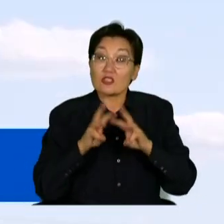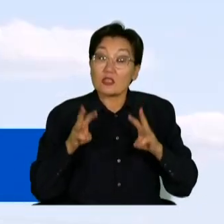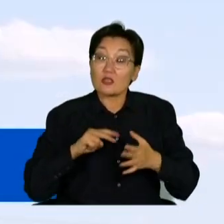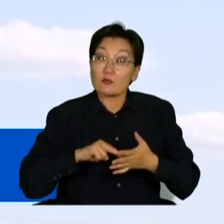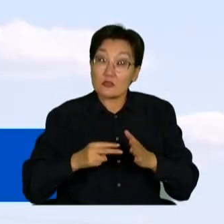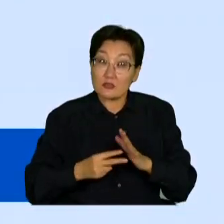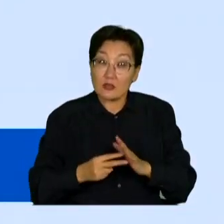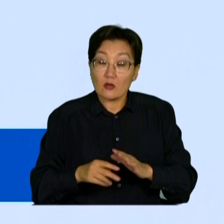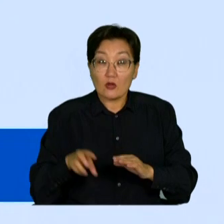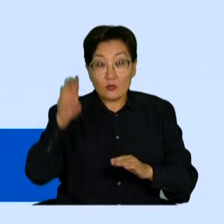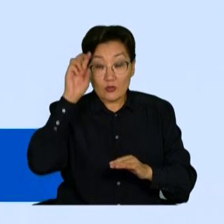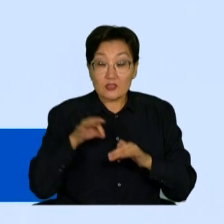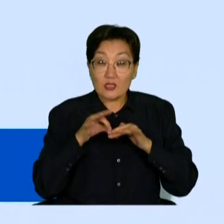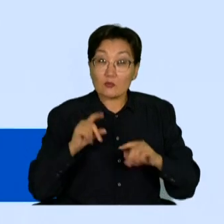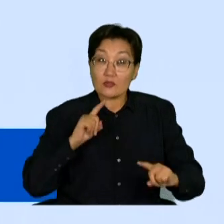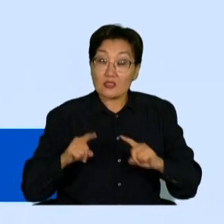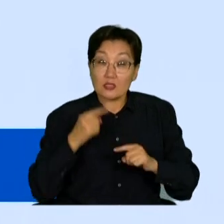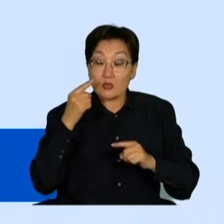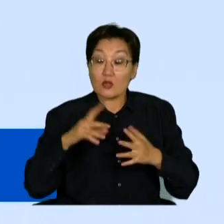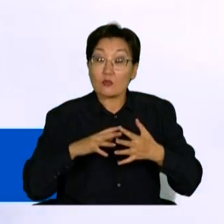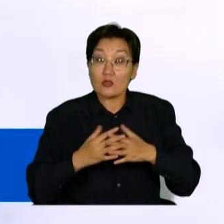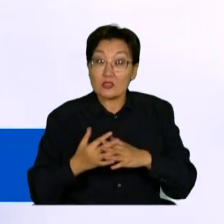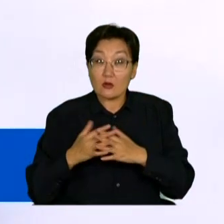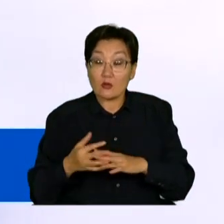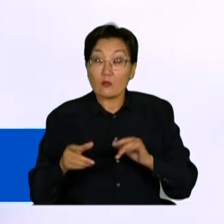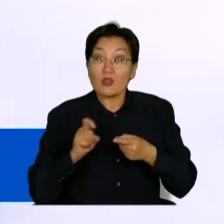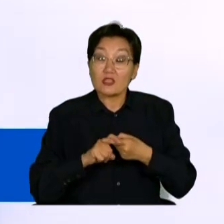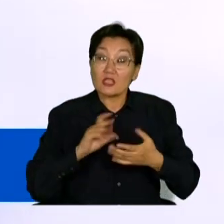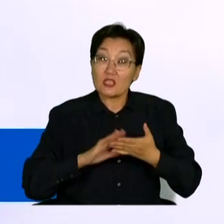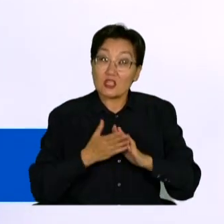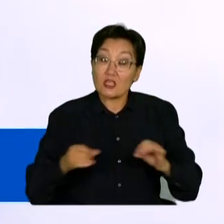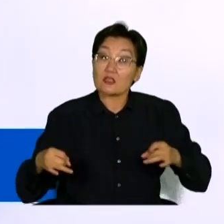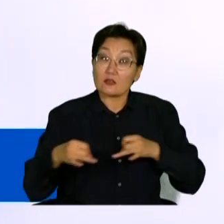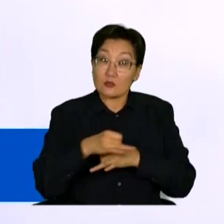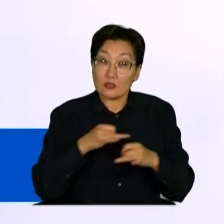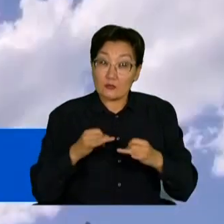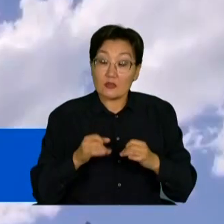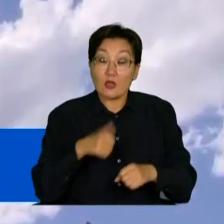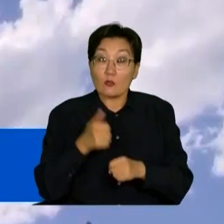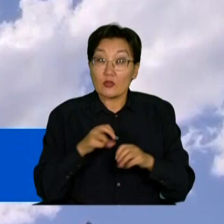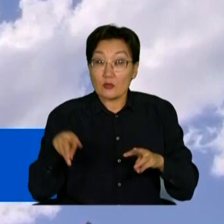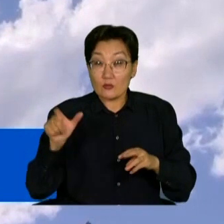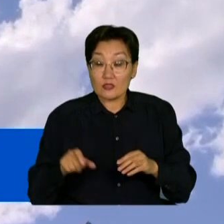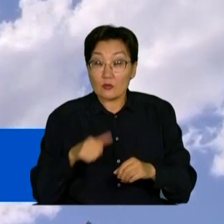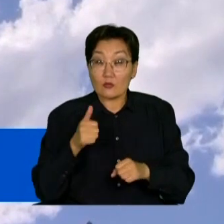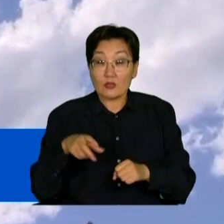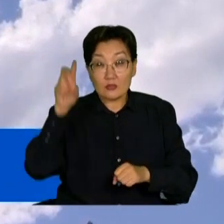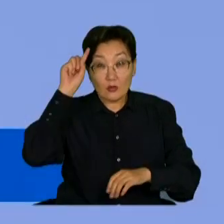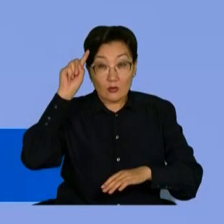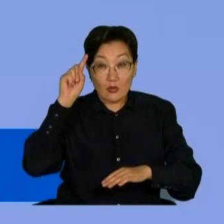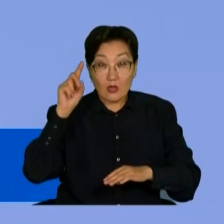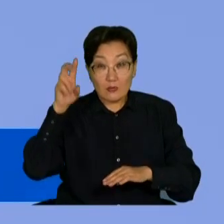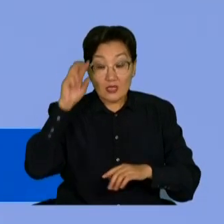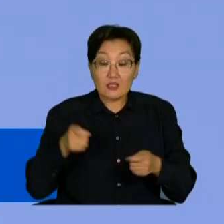көзделген. Үкіметте өткен жиында шалғай елді мекендердегі байланыс жағдайы талқыланды. Әлихан Смайлов мемлекет басшысының тапсырмасы